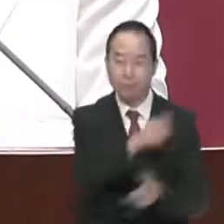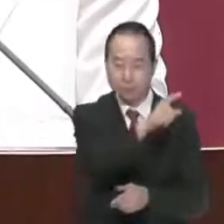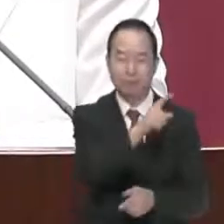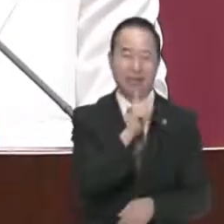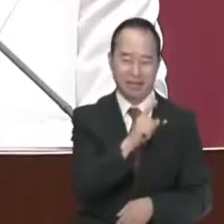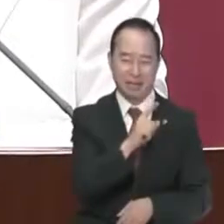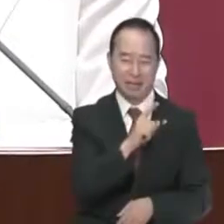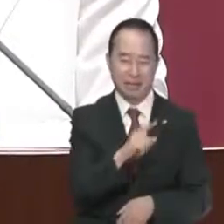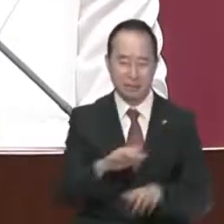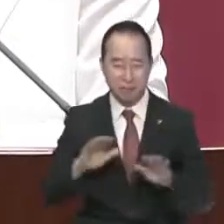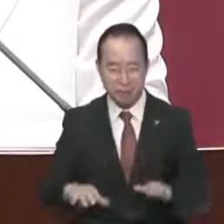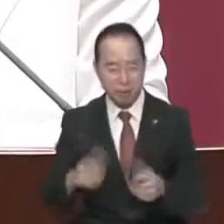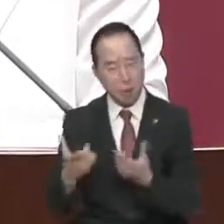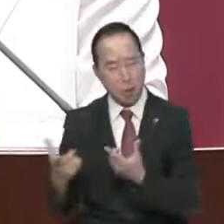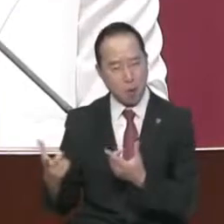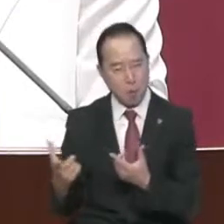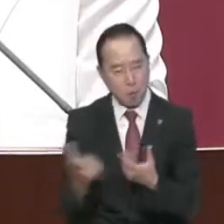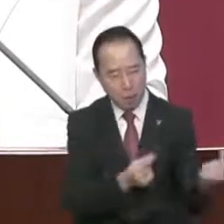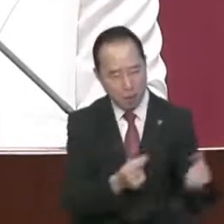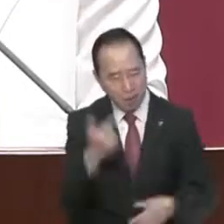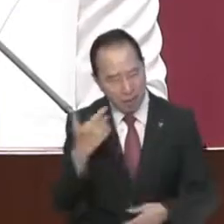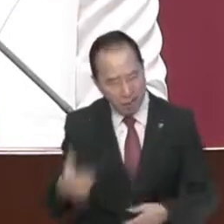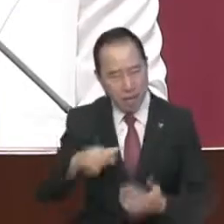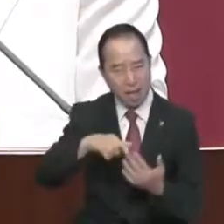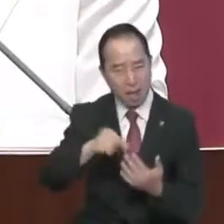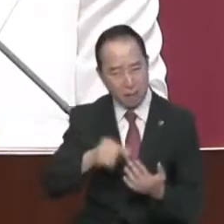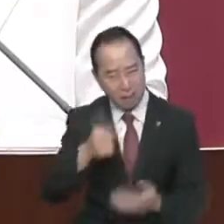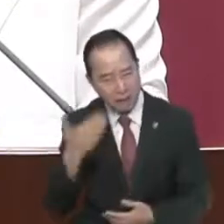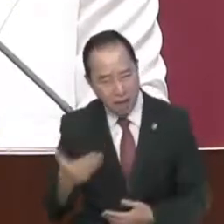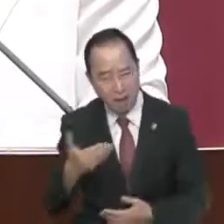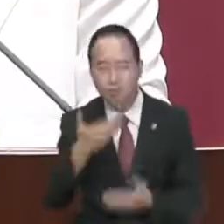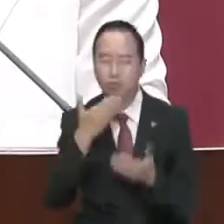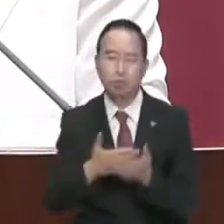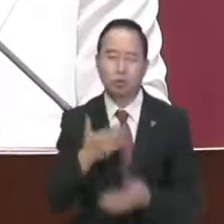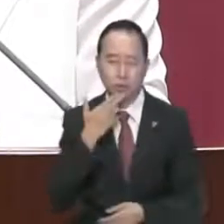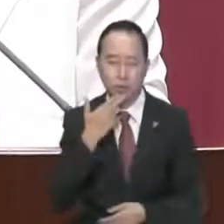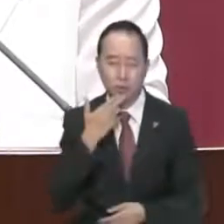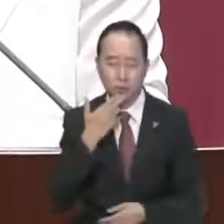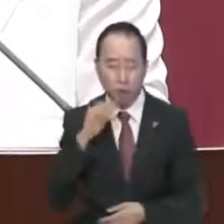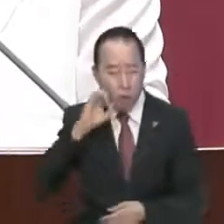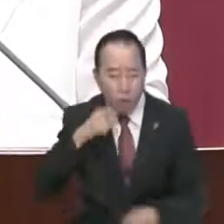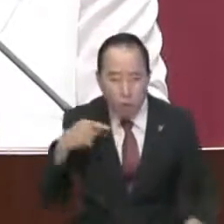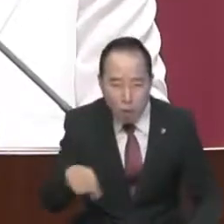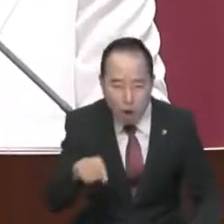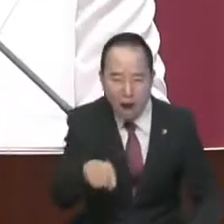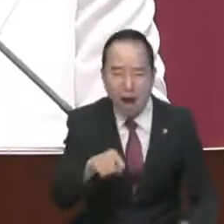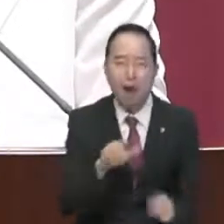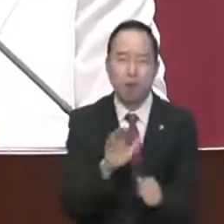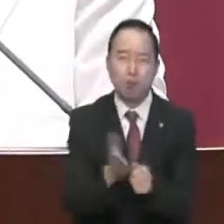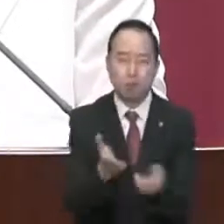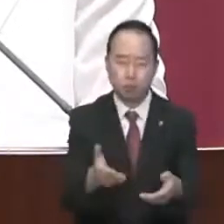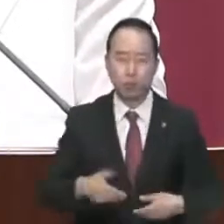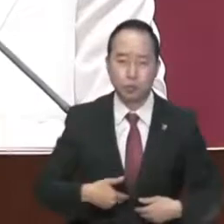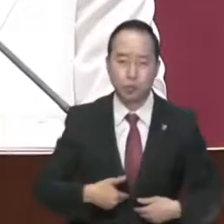보편이냐 선별이냐가 중요한 게 아니고 정말 힘든 국민에게 힘이 되어야 된다고 생각해요.